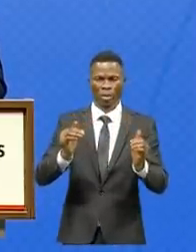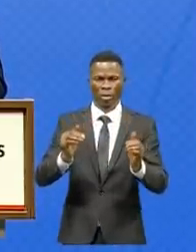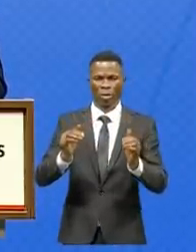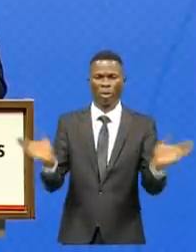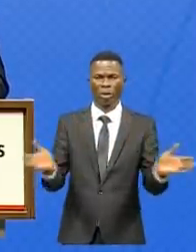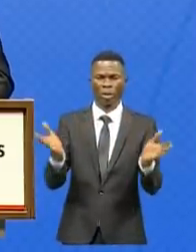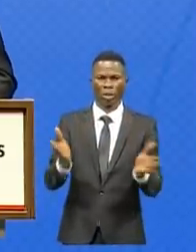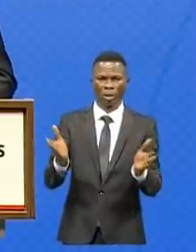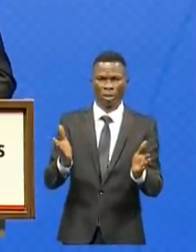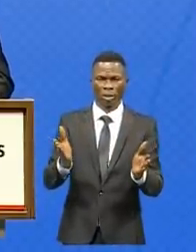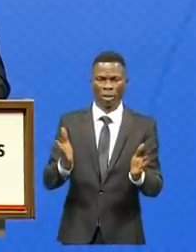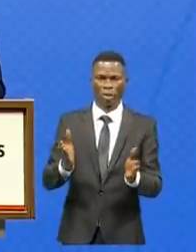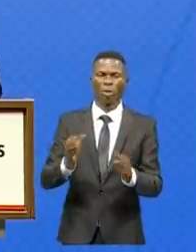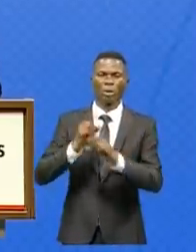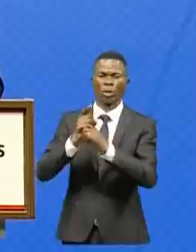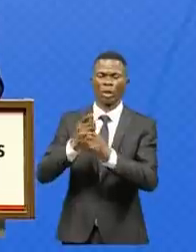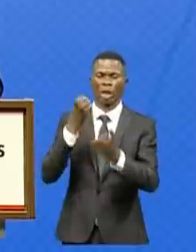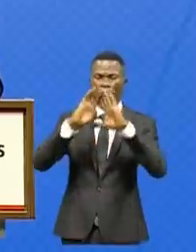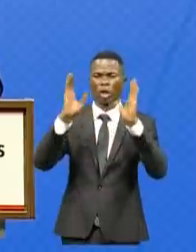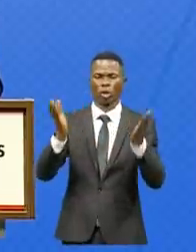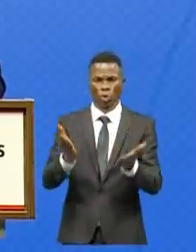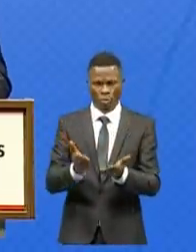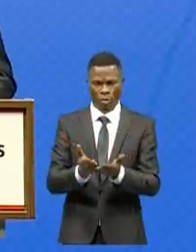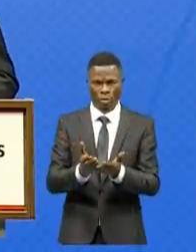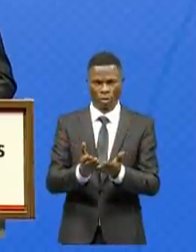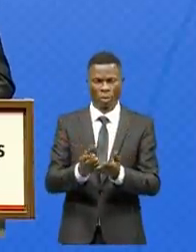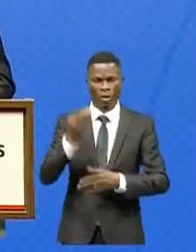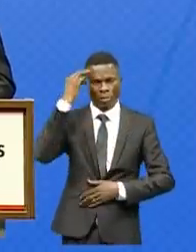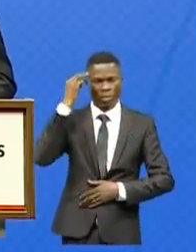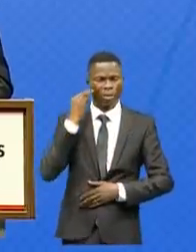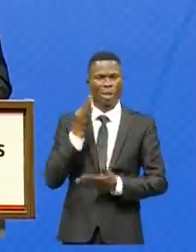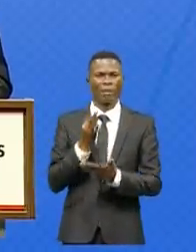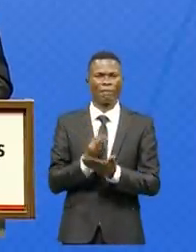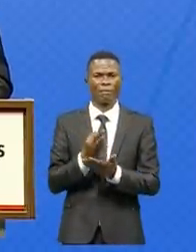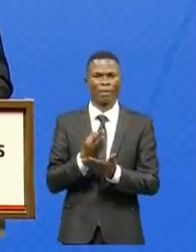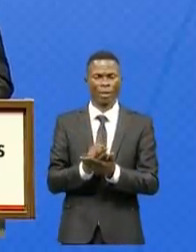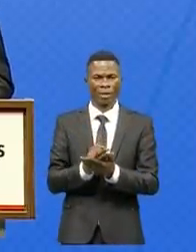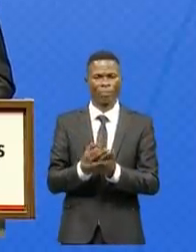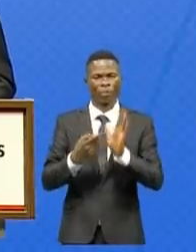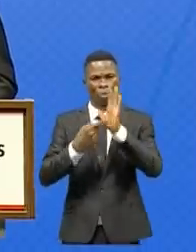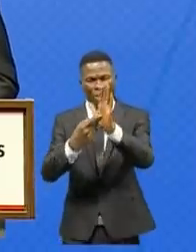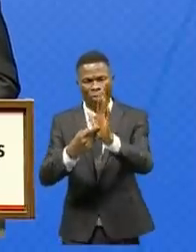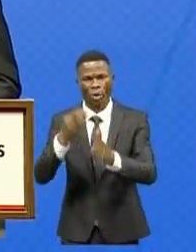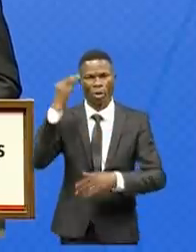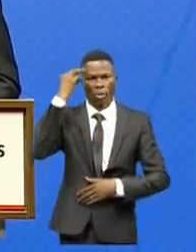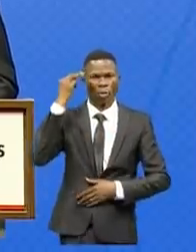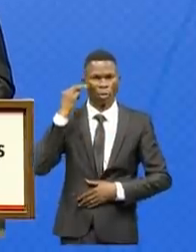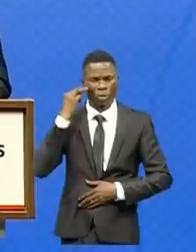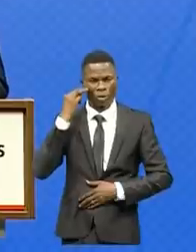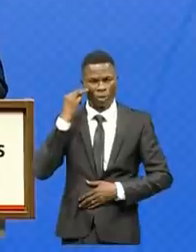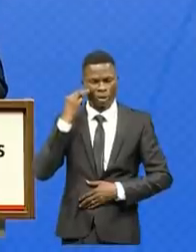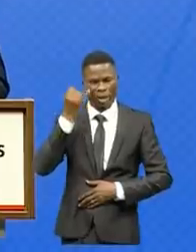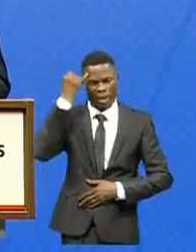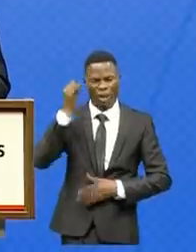de renforcement de la résilience des communautés. Le ministre des Finances a présenté au Conseil les grandes lignes de